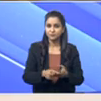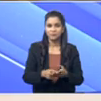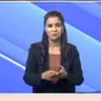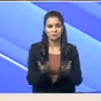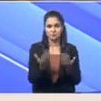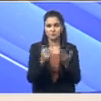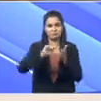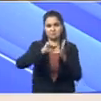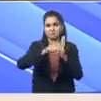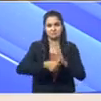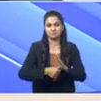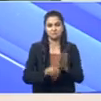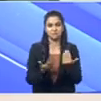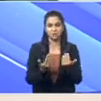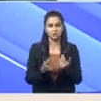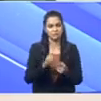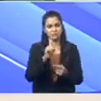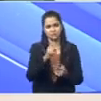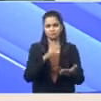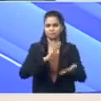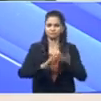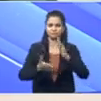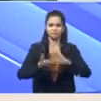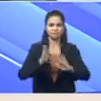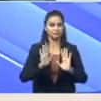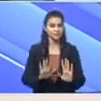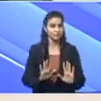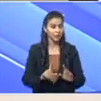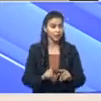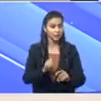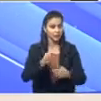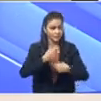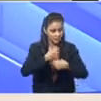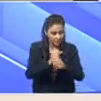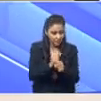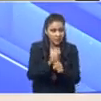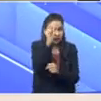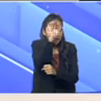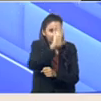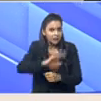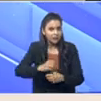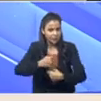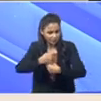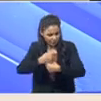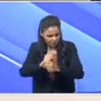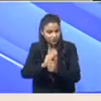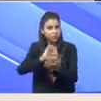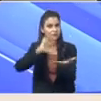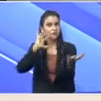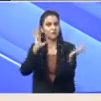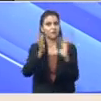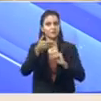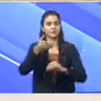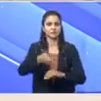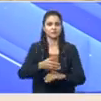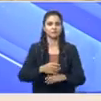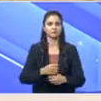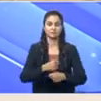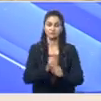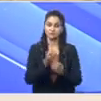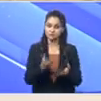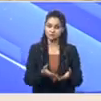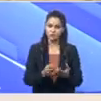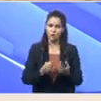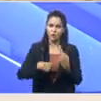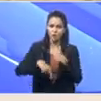इम्पॉसिबल सिर्फ एक चैलेंज है, जहां मेक इन इंडिया अब मेक फॉर द वर्ल्ड बन गया है, जहां